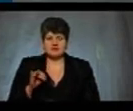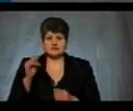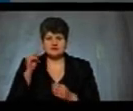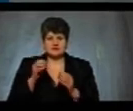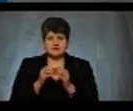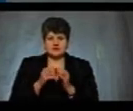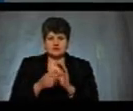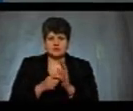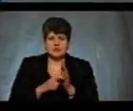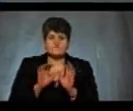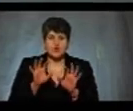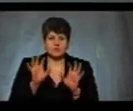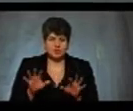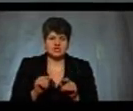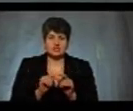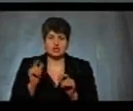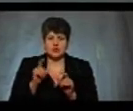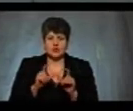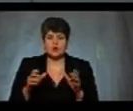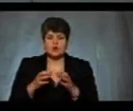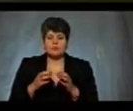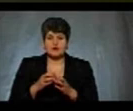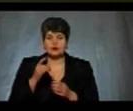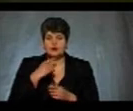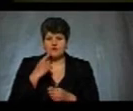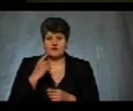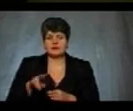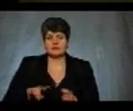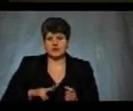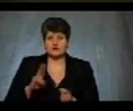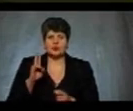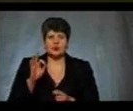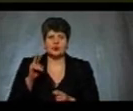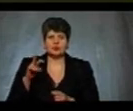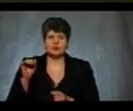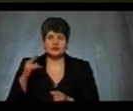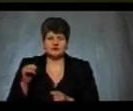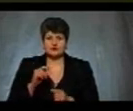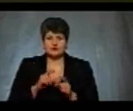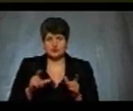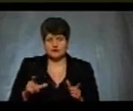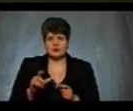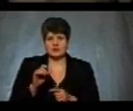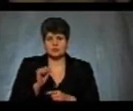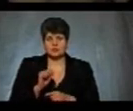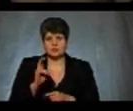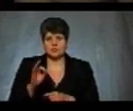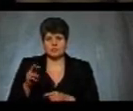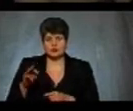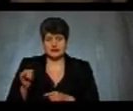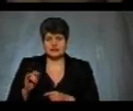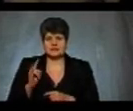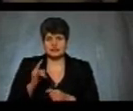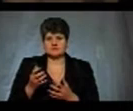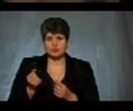10 класу, волейболіст шкільної команди, каже директор Колодіївської загальноосвітньої школи Анатолій Комуніцький. Це дитина з